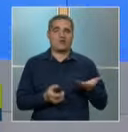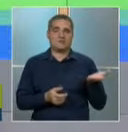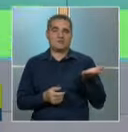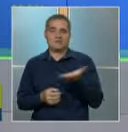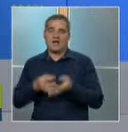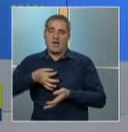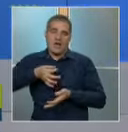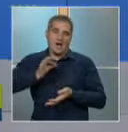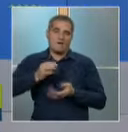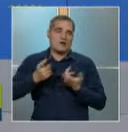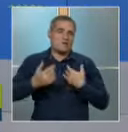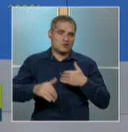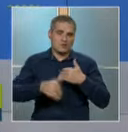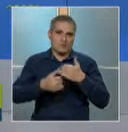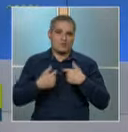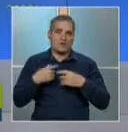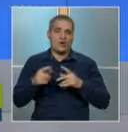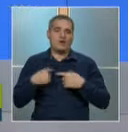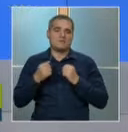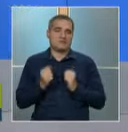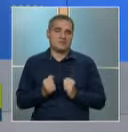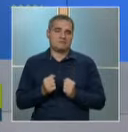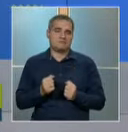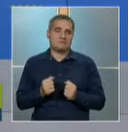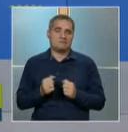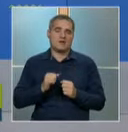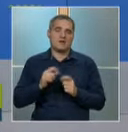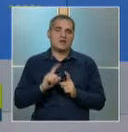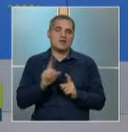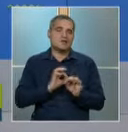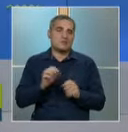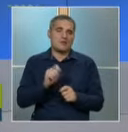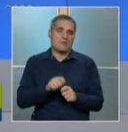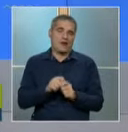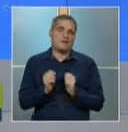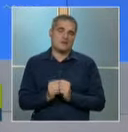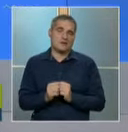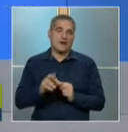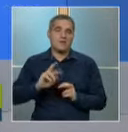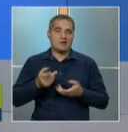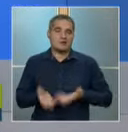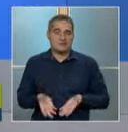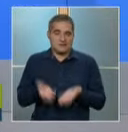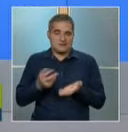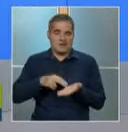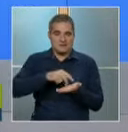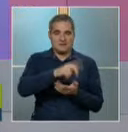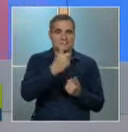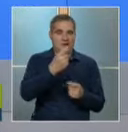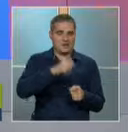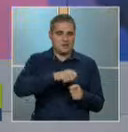донесе кафето, какво ще ми помогне, освен това да седа на стола и всъщност да не извършвам никакво действие, вместо да стане да си го направя, да